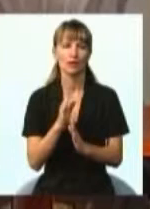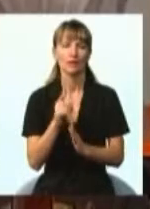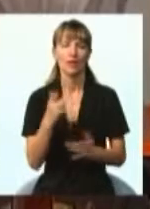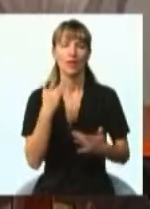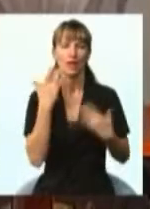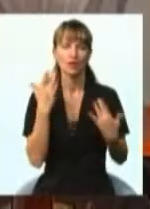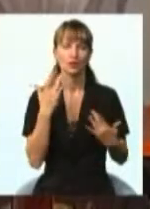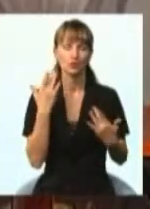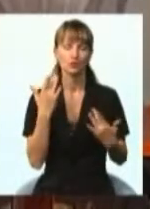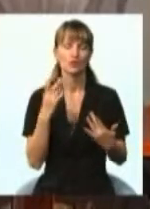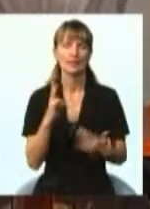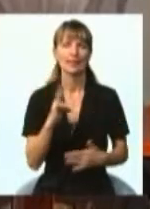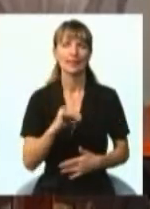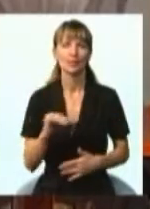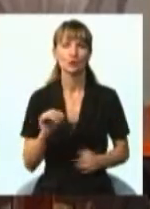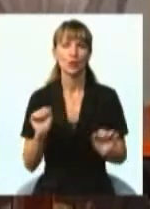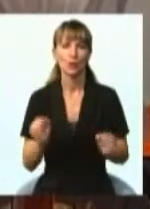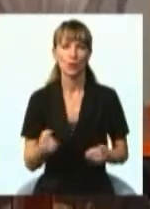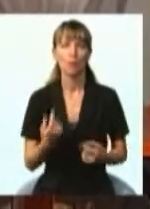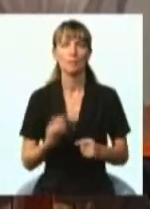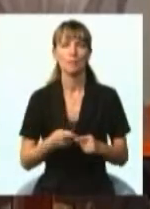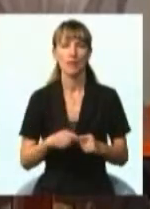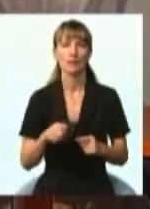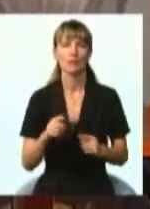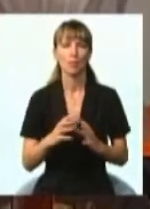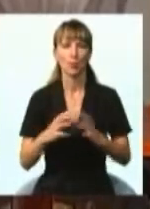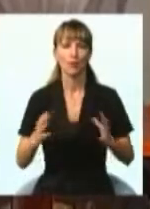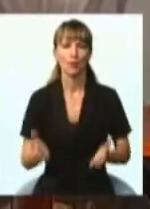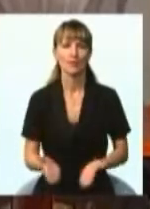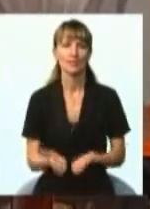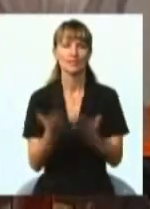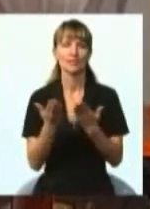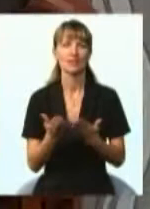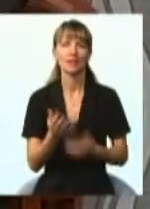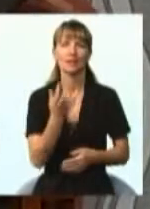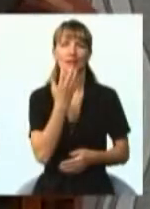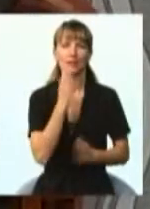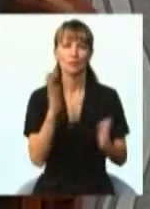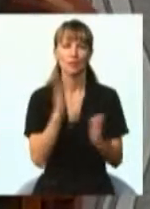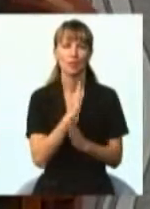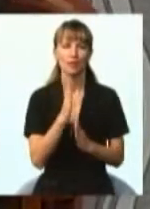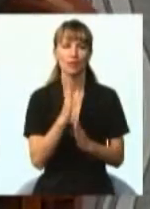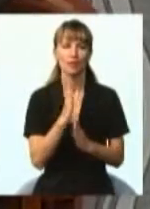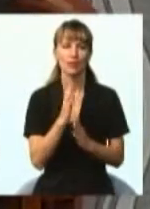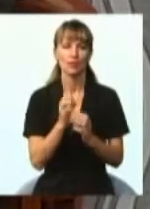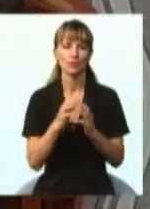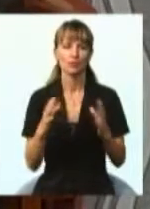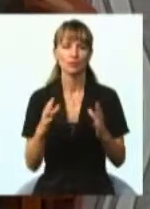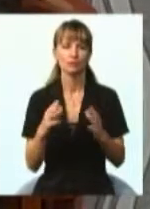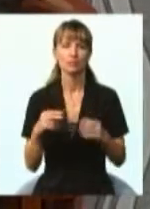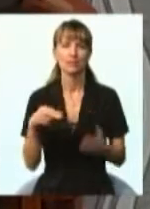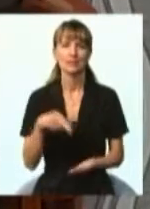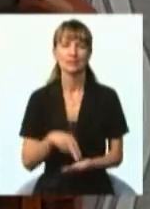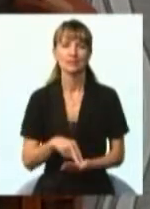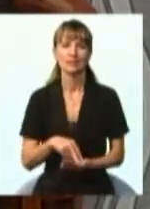легше, ніж холодний, тому вона і злітає. Отак от. Нагрівають повітряну кулю. Як туди стаєш?